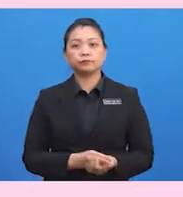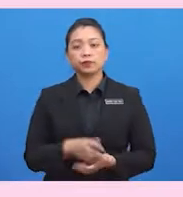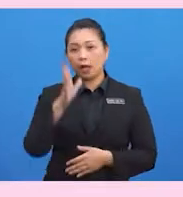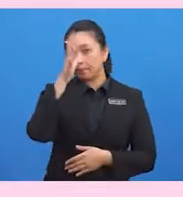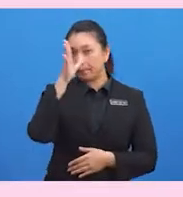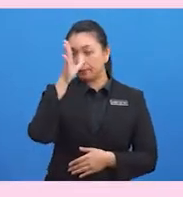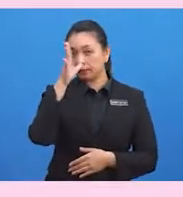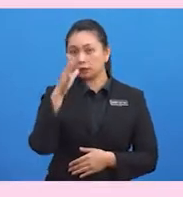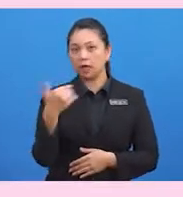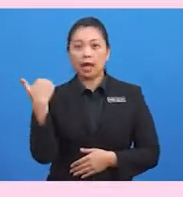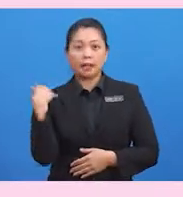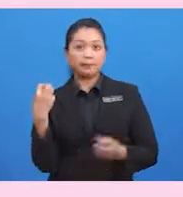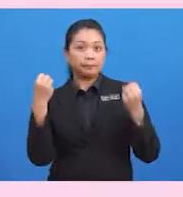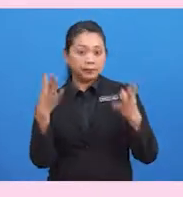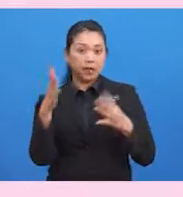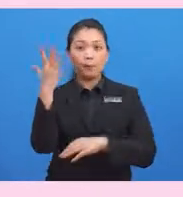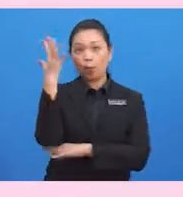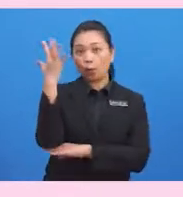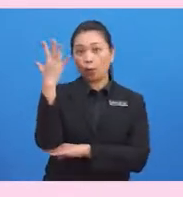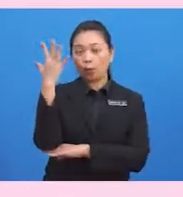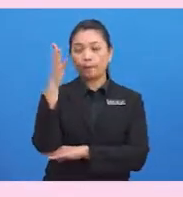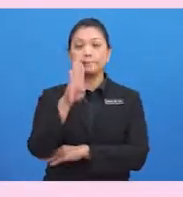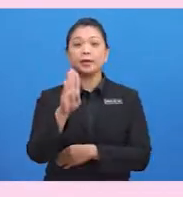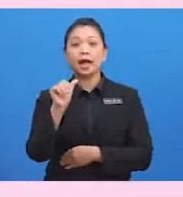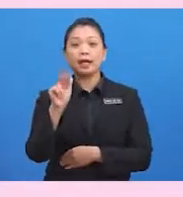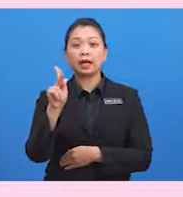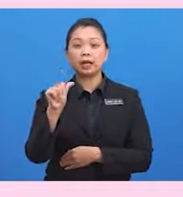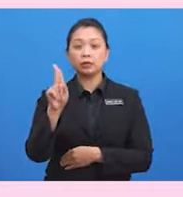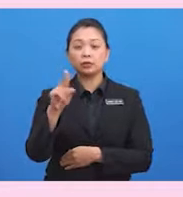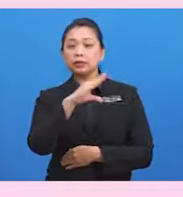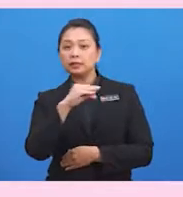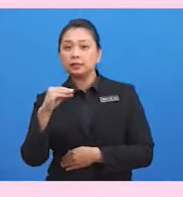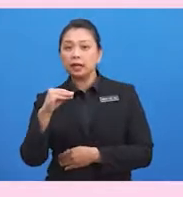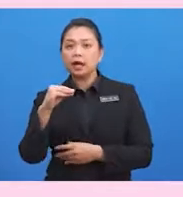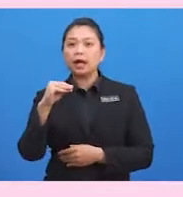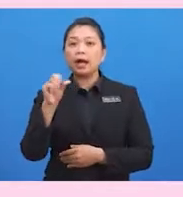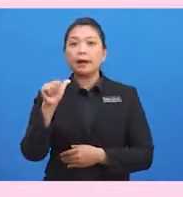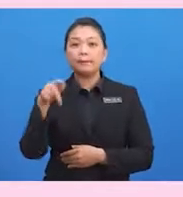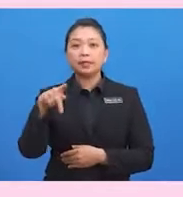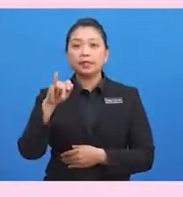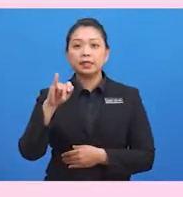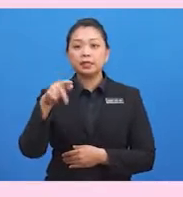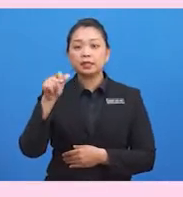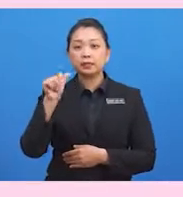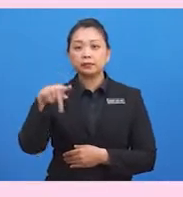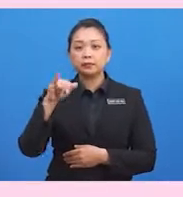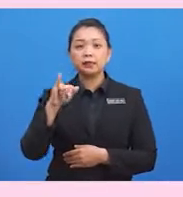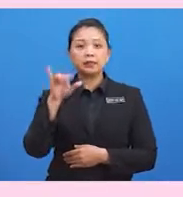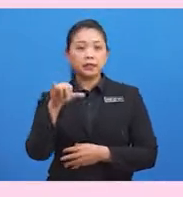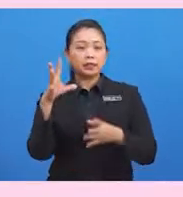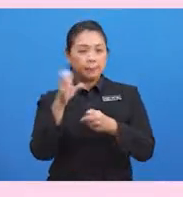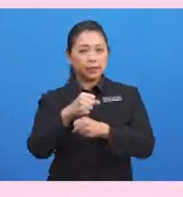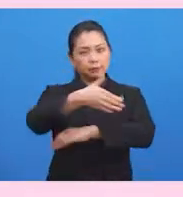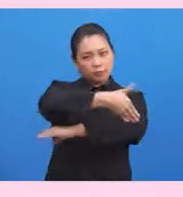dapat buku bakau Dan Api Api yang berada di pesisir pantai pokok-pokok ini dijadikan sebagai